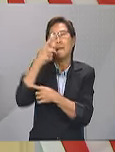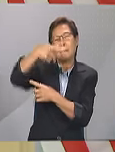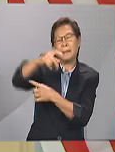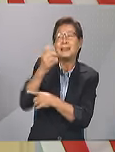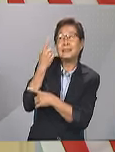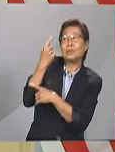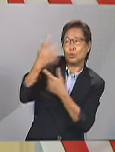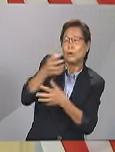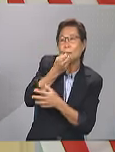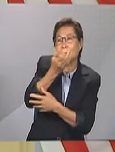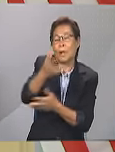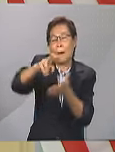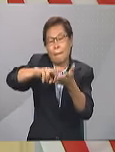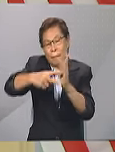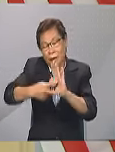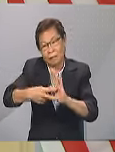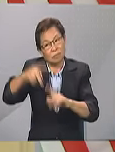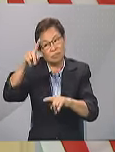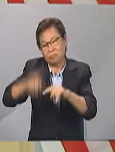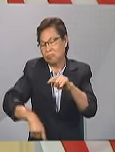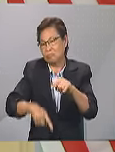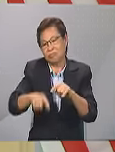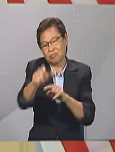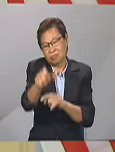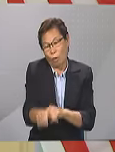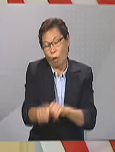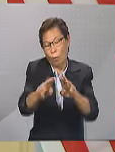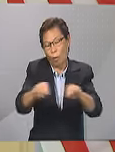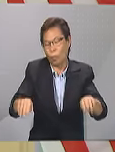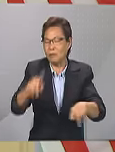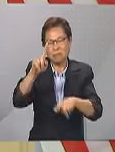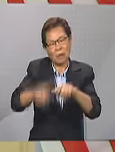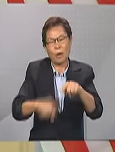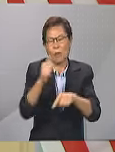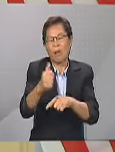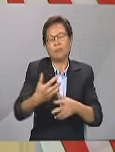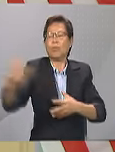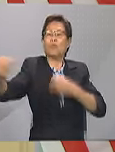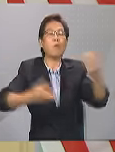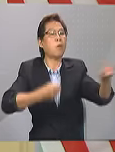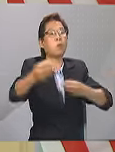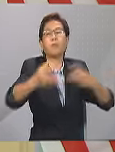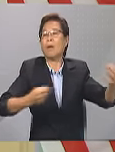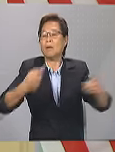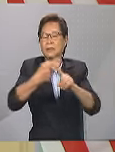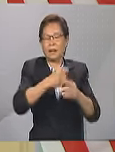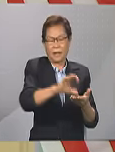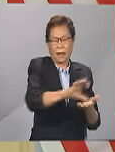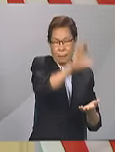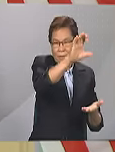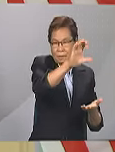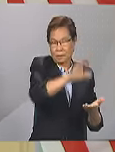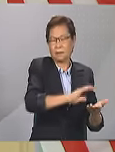yang lepas jadi memandang mereka tidak ada ruang untuk pergi ke tempat lain dari perekam fast